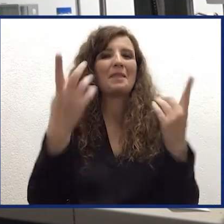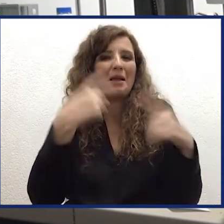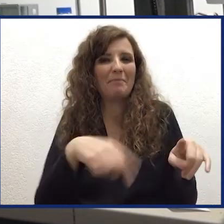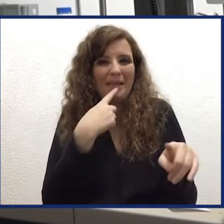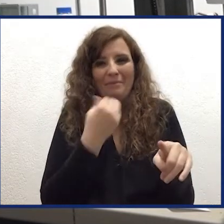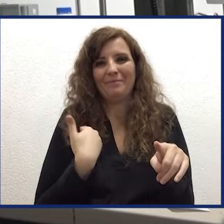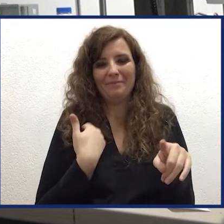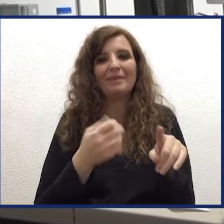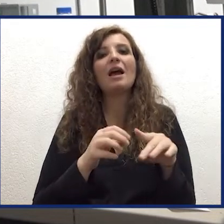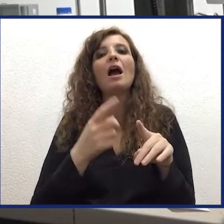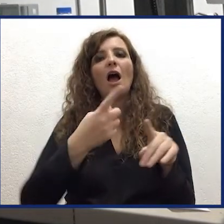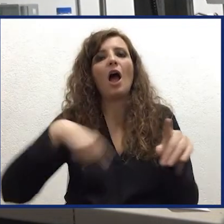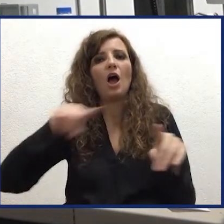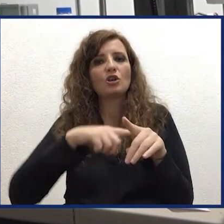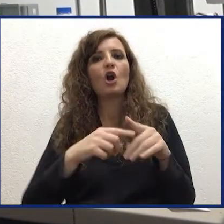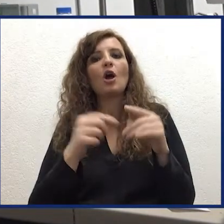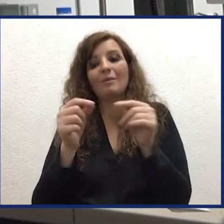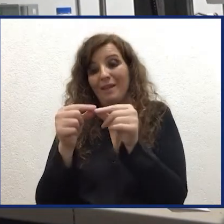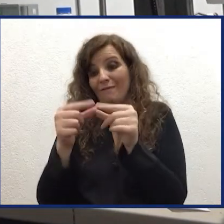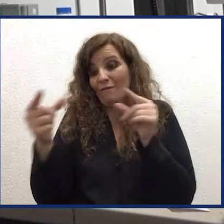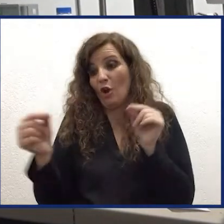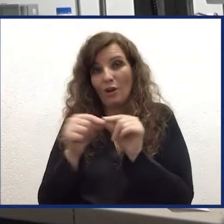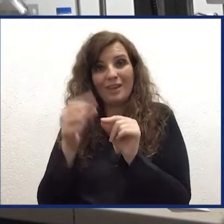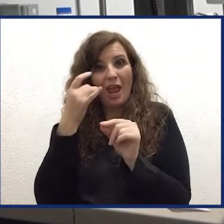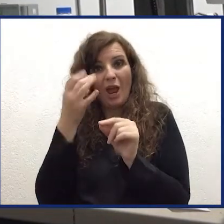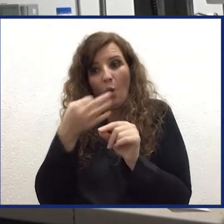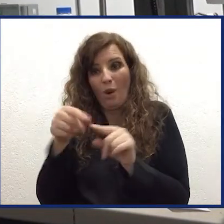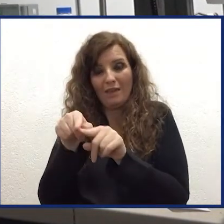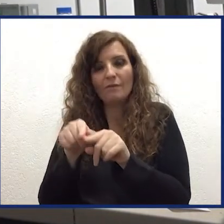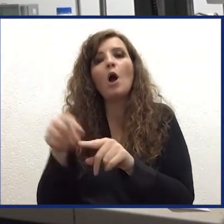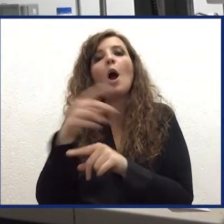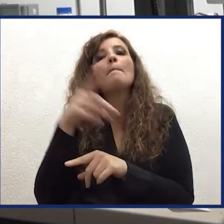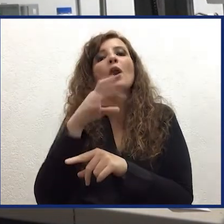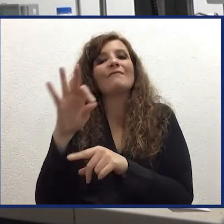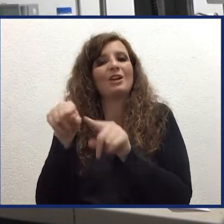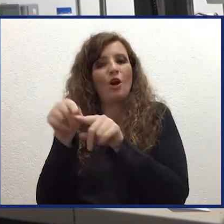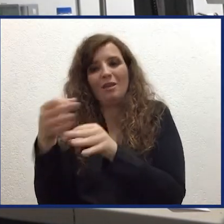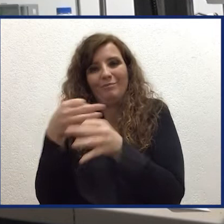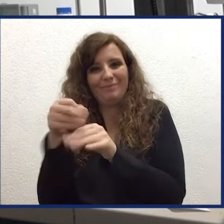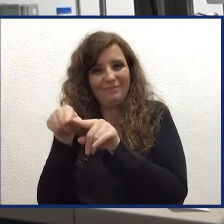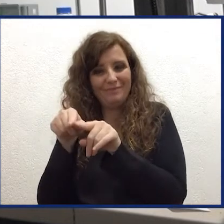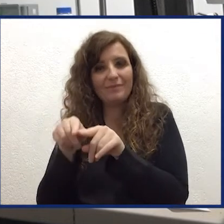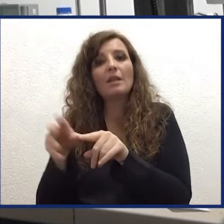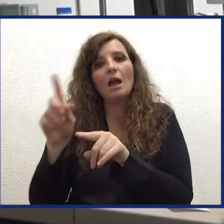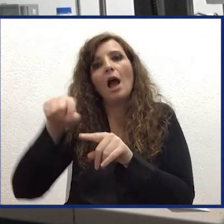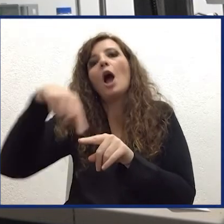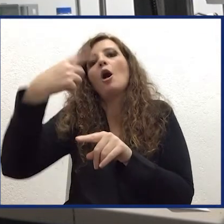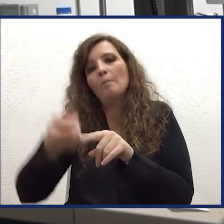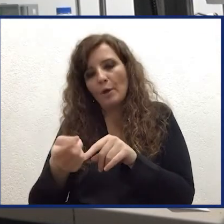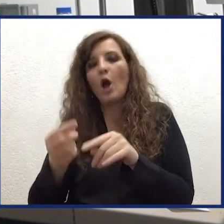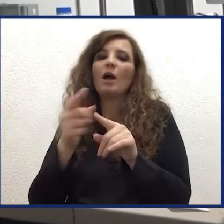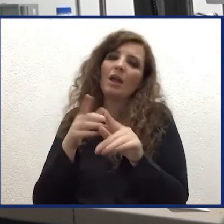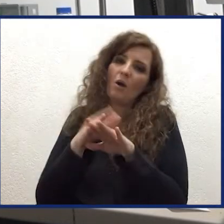Come dicevamo, noi abbiamo prima estratto dalle foglie d'ulivo i polifenoli che sono poi alimentati alla